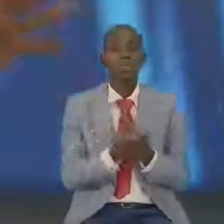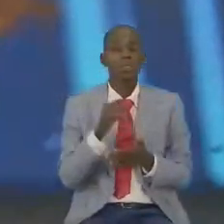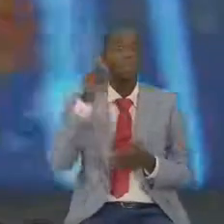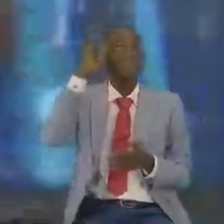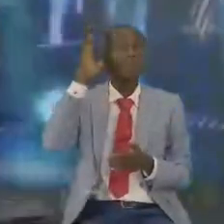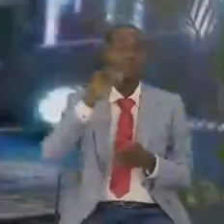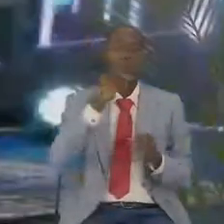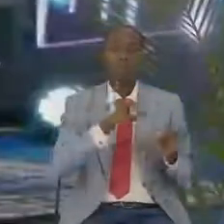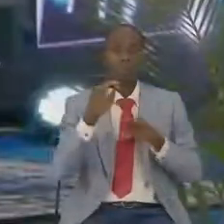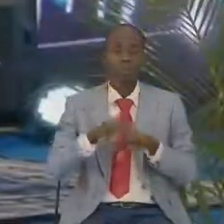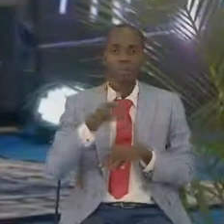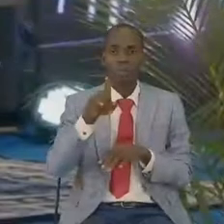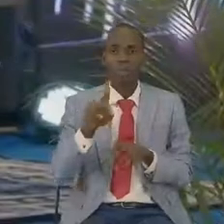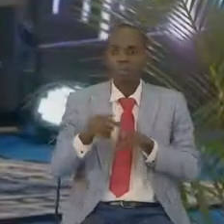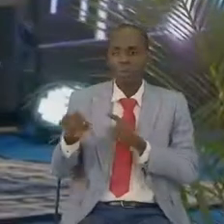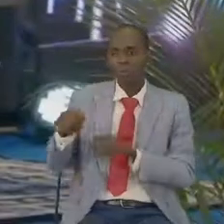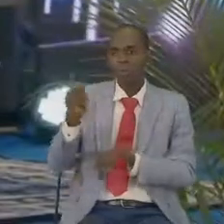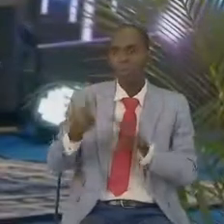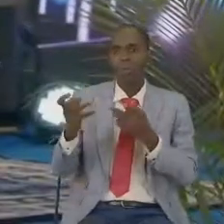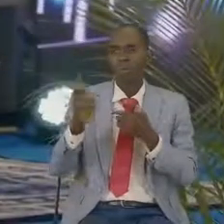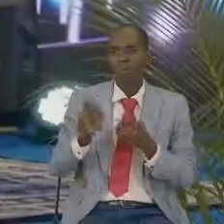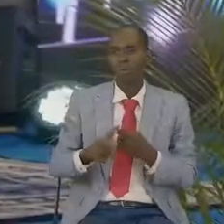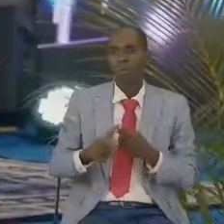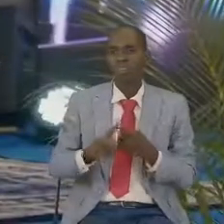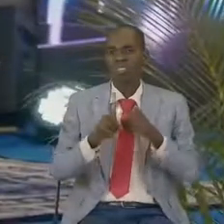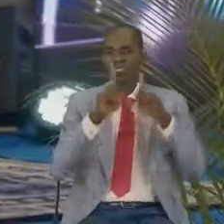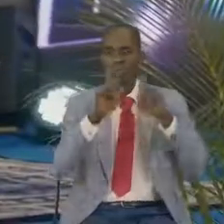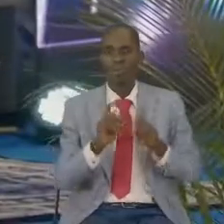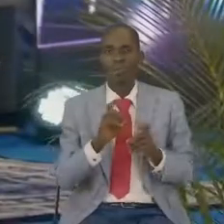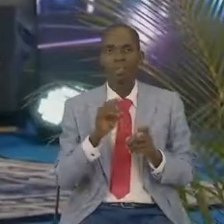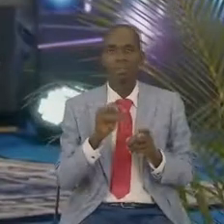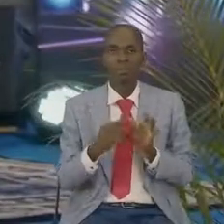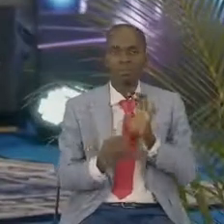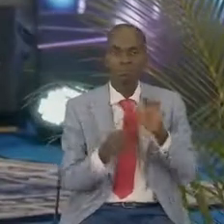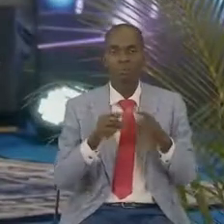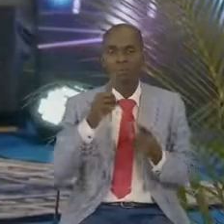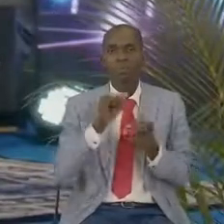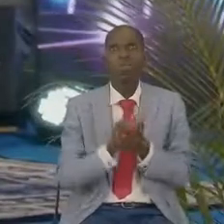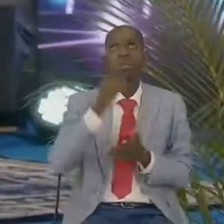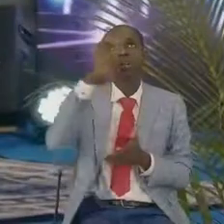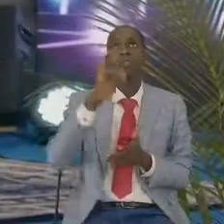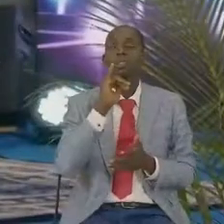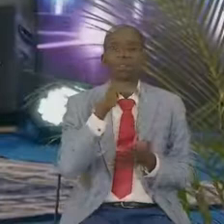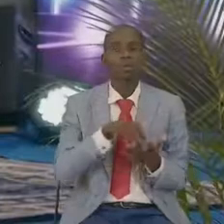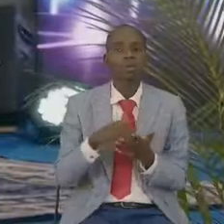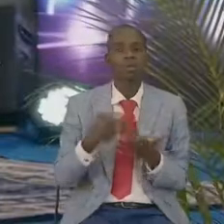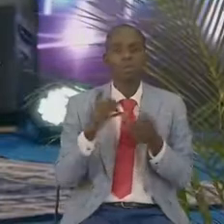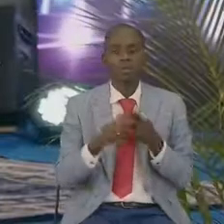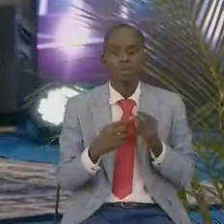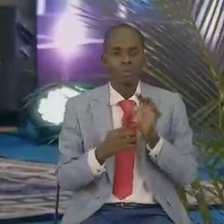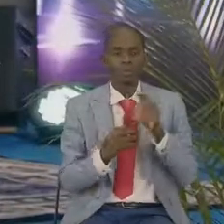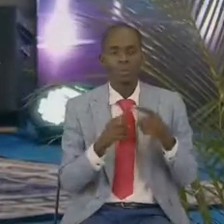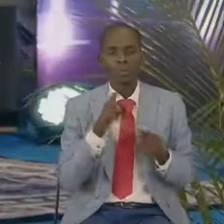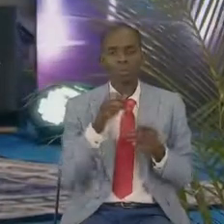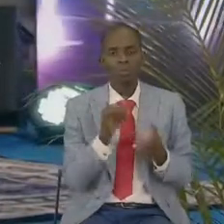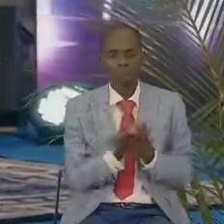il veut montrer que Dieu est faible. Ils veulent dire, Dieu a dit, cela ne va pas venir. Mais eux,